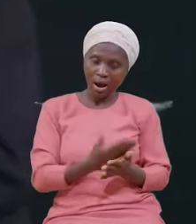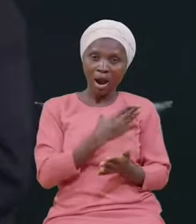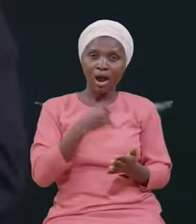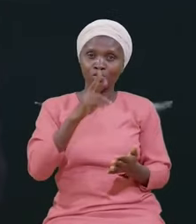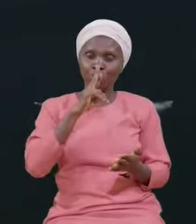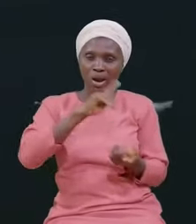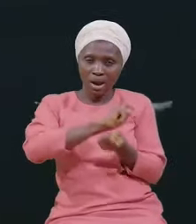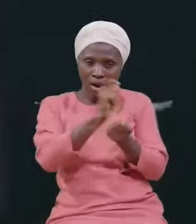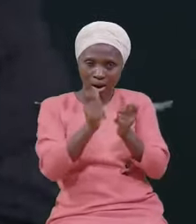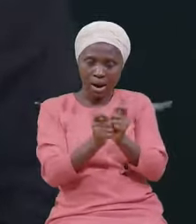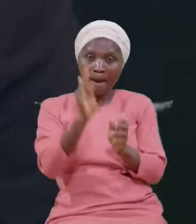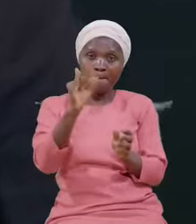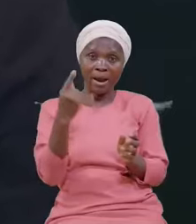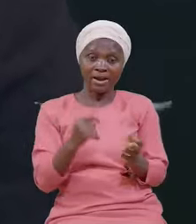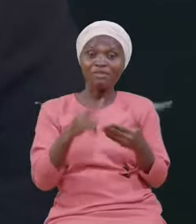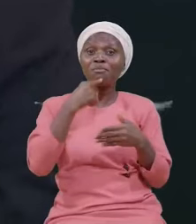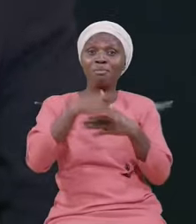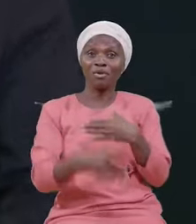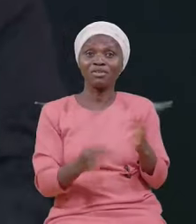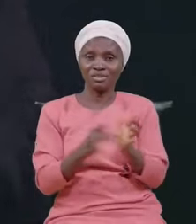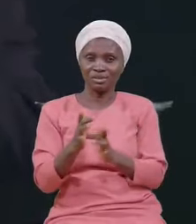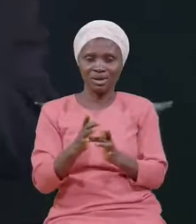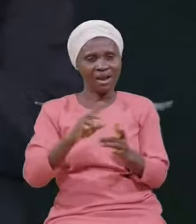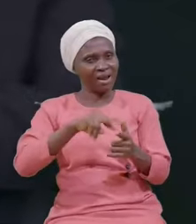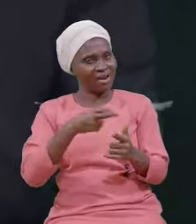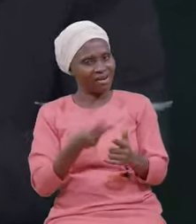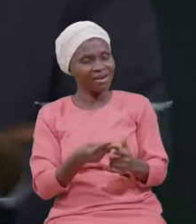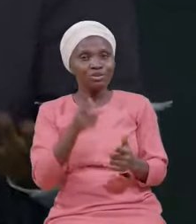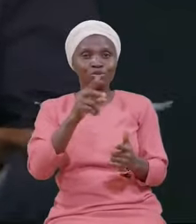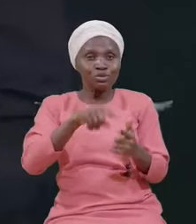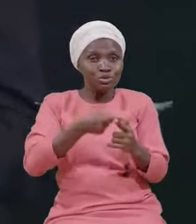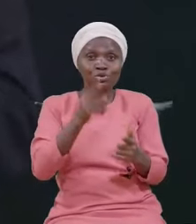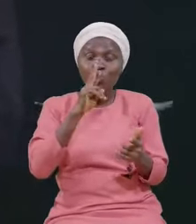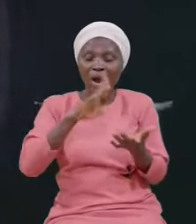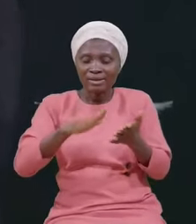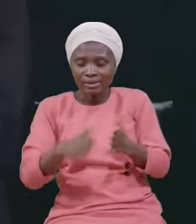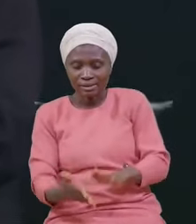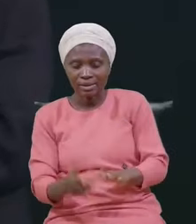es transformé par le sang de Jésus, tu es mort, mort au péché. Et le péché